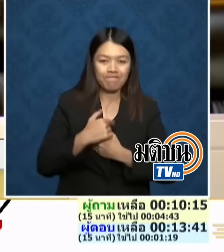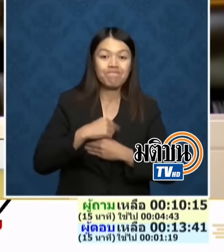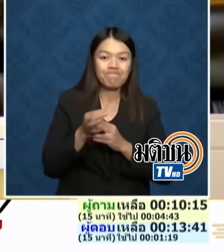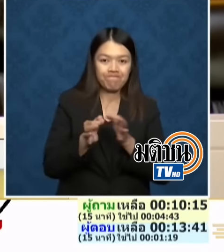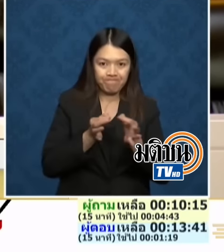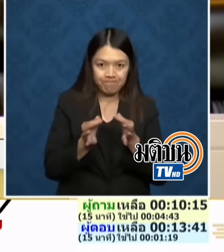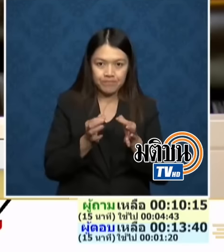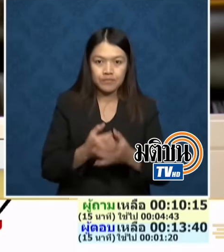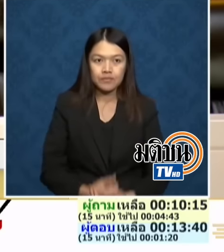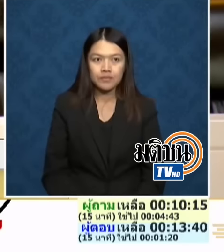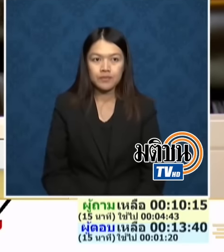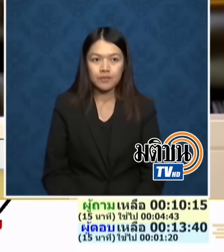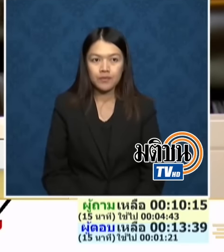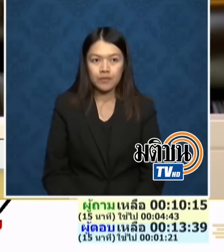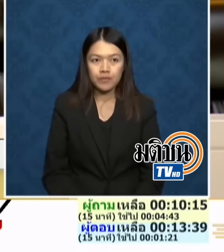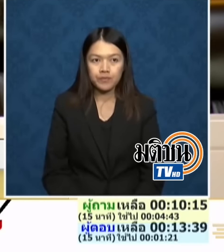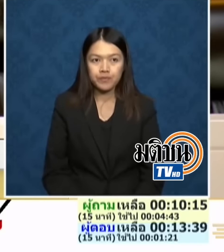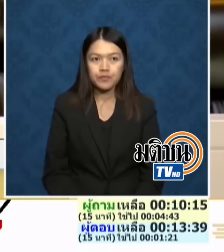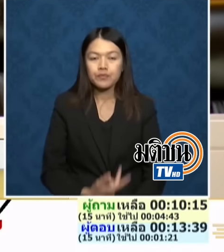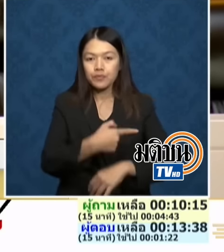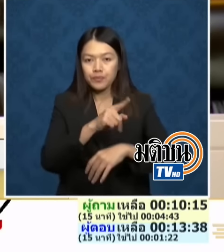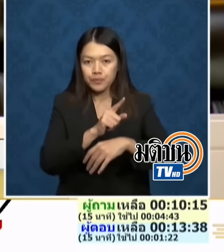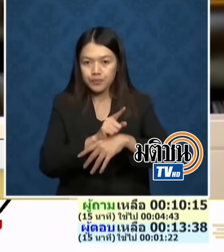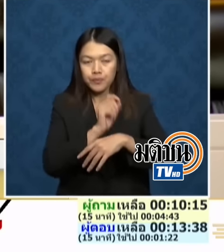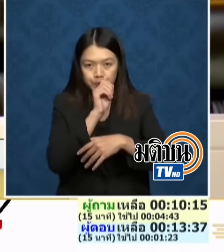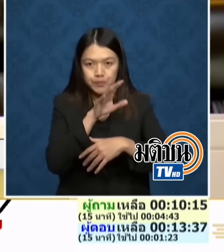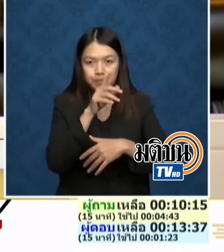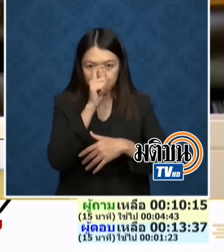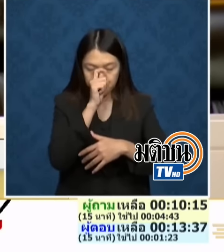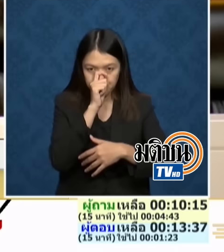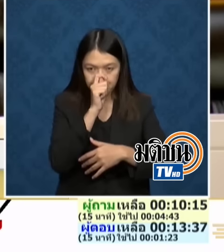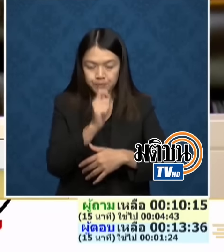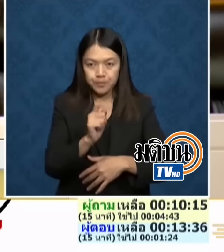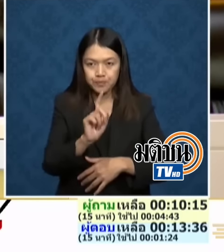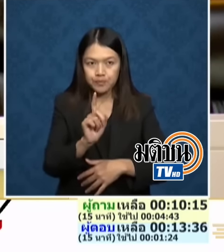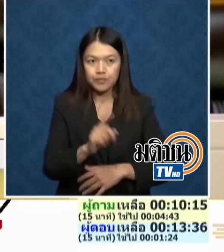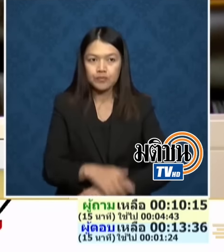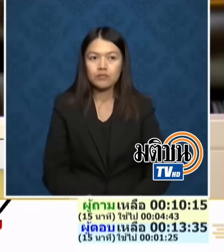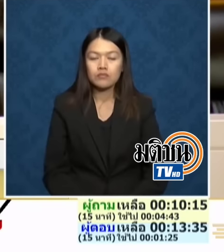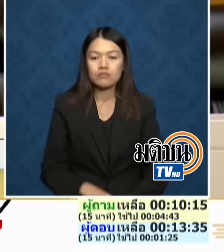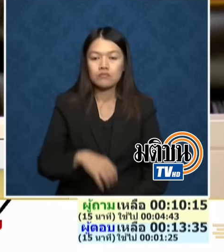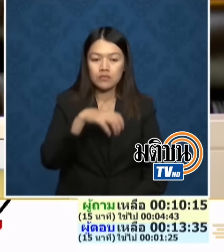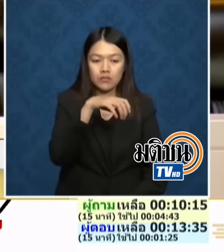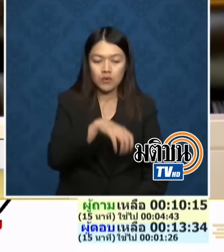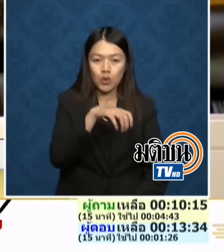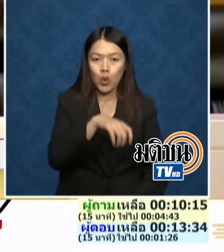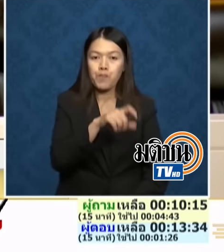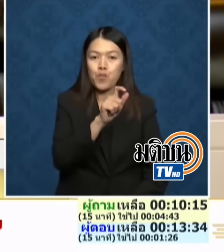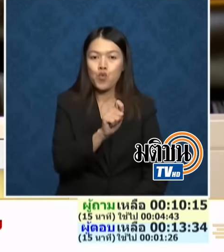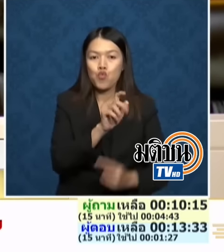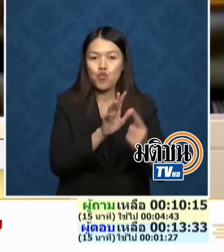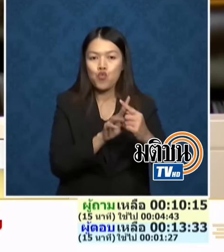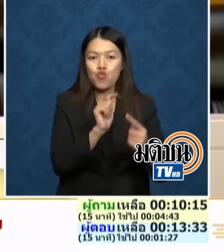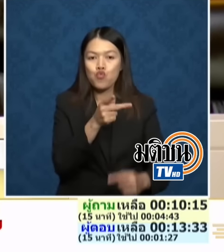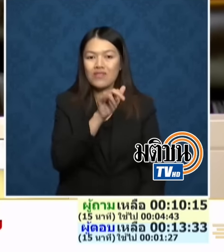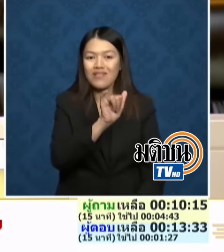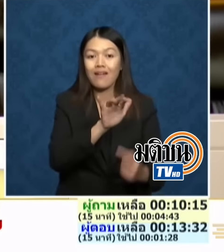ากจลเฮรย์นธ่บัธบัศับว่า girlfriendsอมουทยานและสํางานปดisis